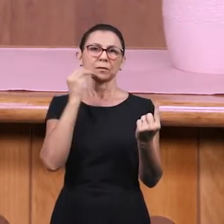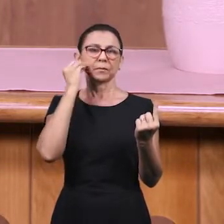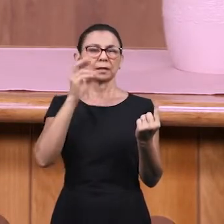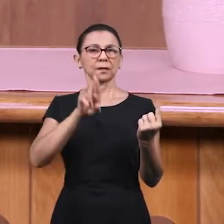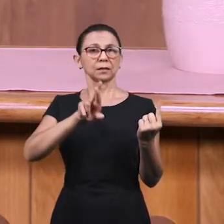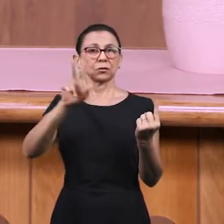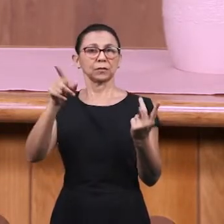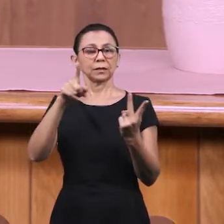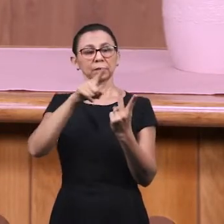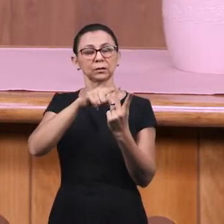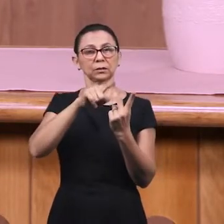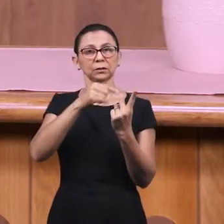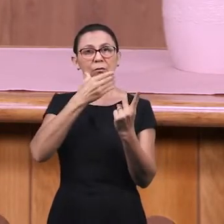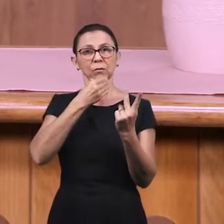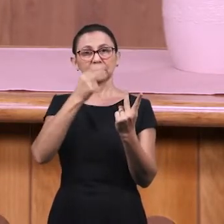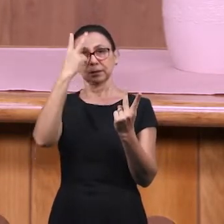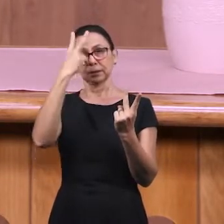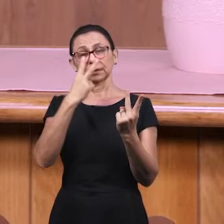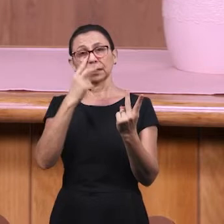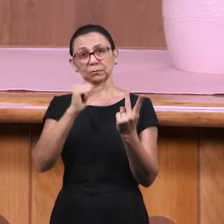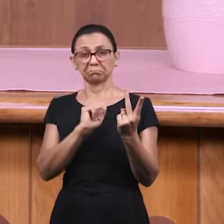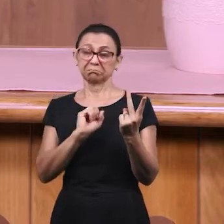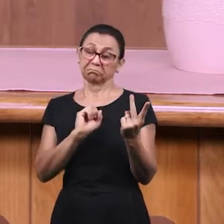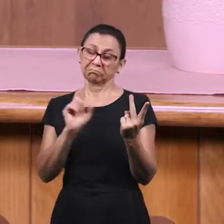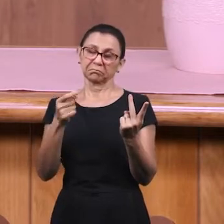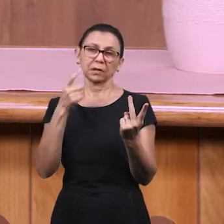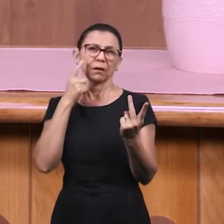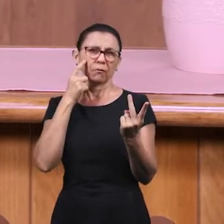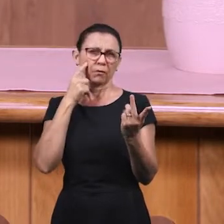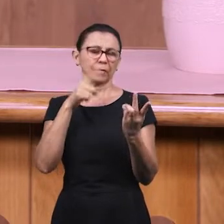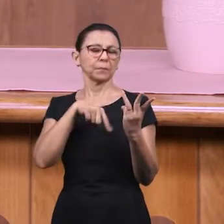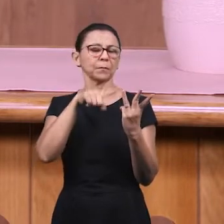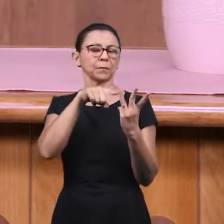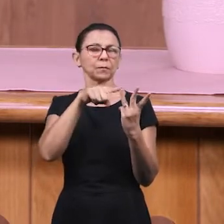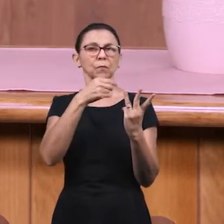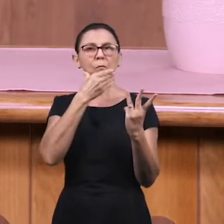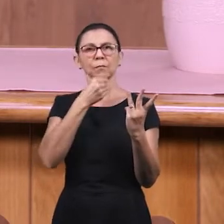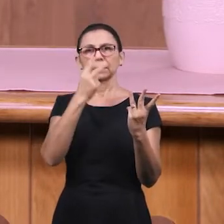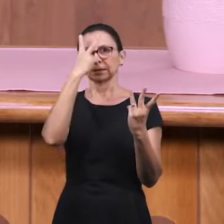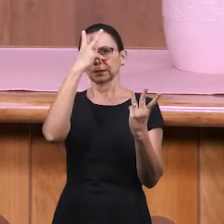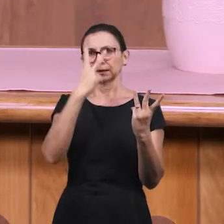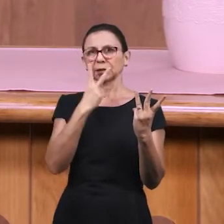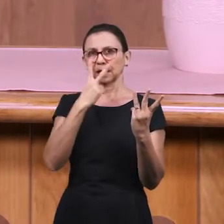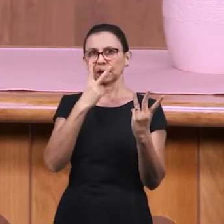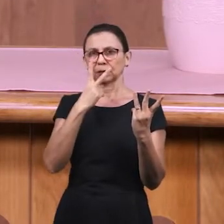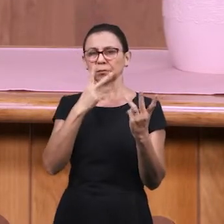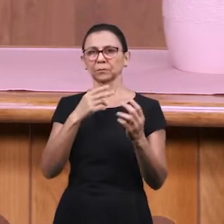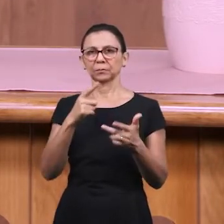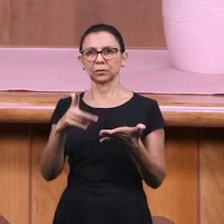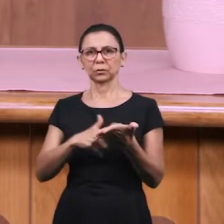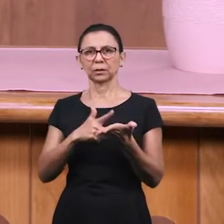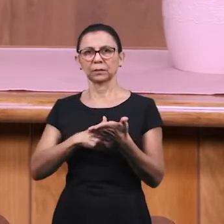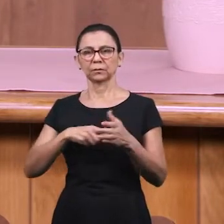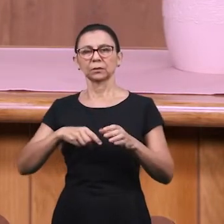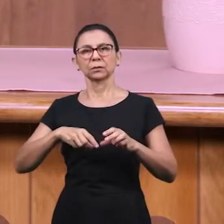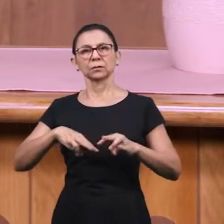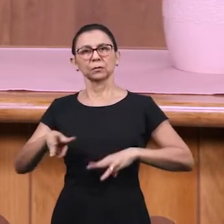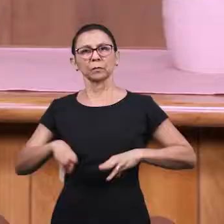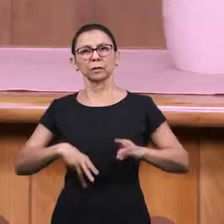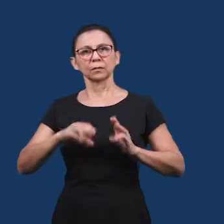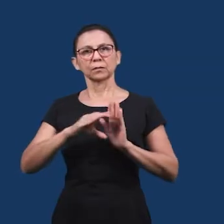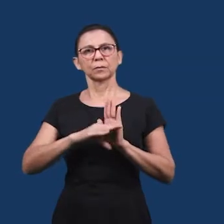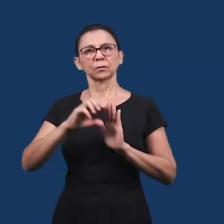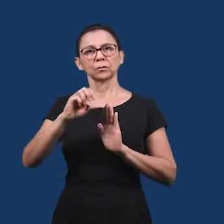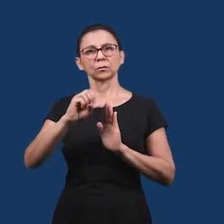Вартимея, да? И третий. Давайте взглянем на третьего. Нет, пока еще это Марк